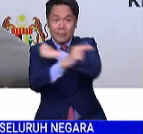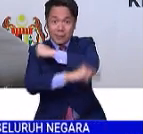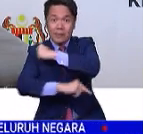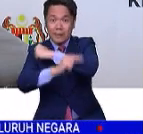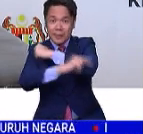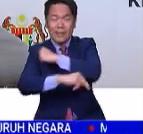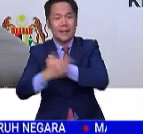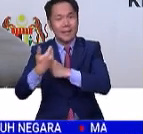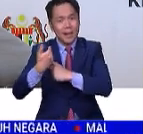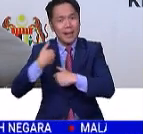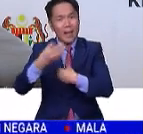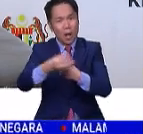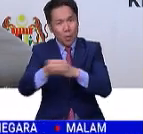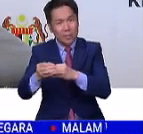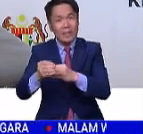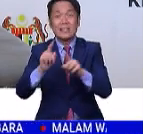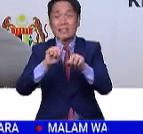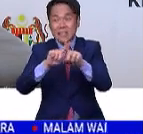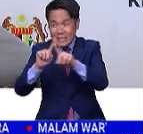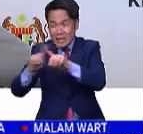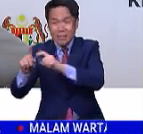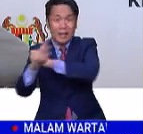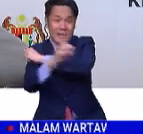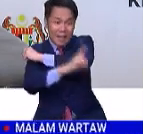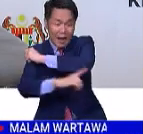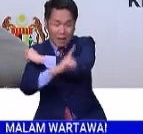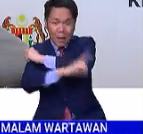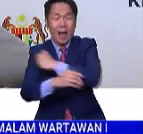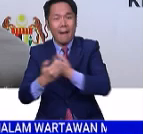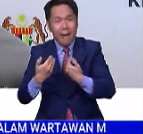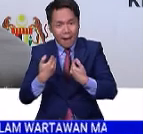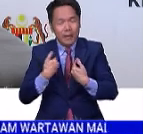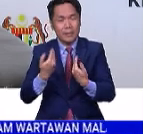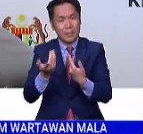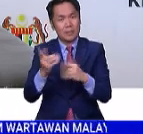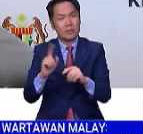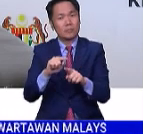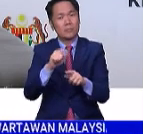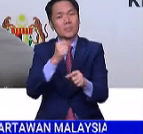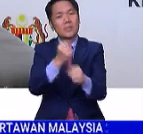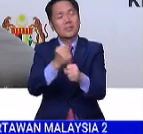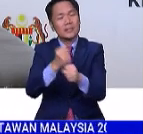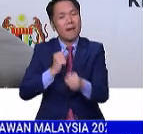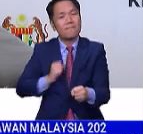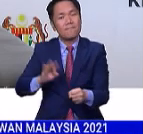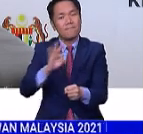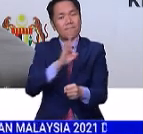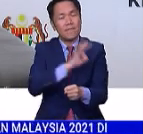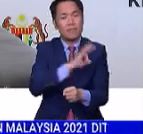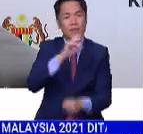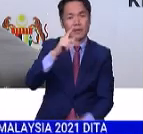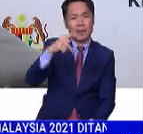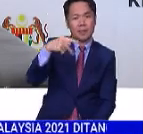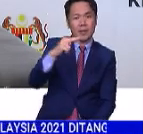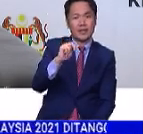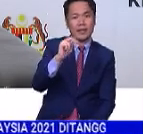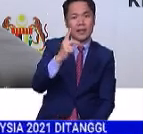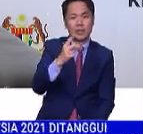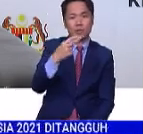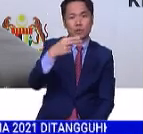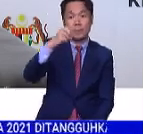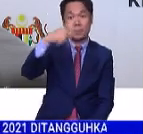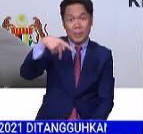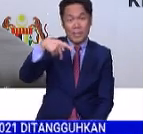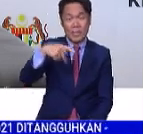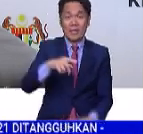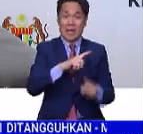Dan saya percaya setiap daerah pun mempunyai pejabatnya. Mempunyai tenaga kerja dia. Dibandingkan dengan kami di sini,